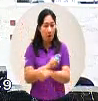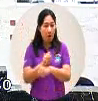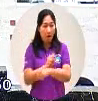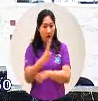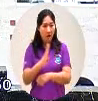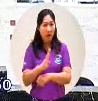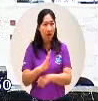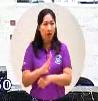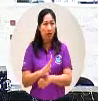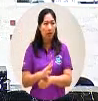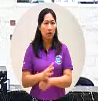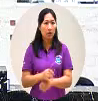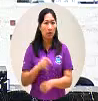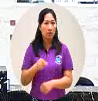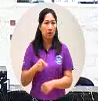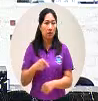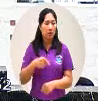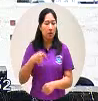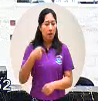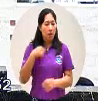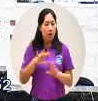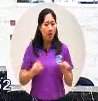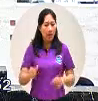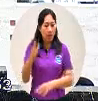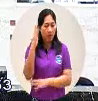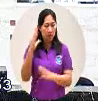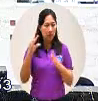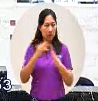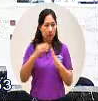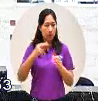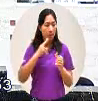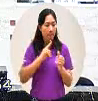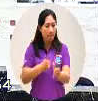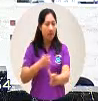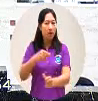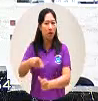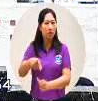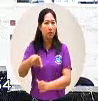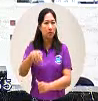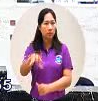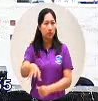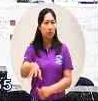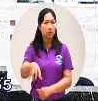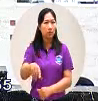啊，咱地政局，你讲加一两个，加一两个人啊，派过原住民。